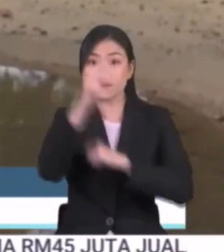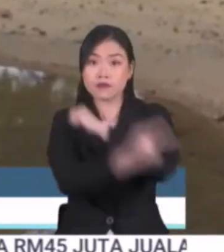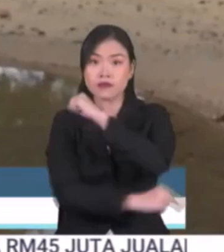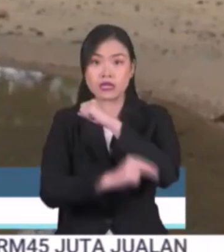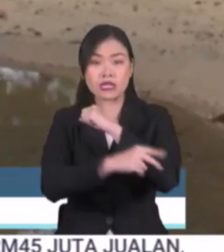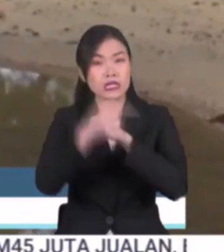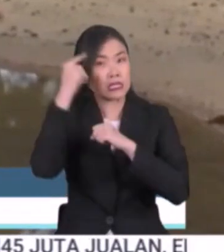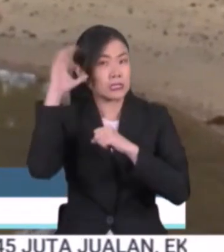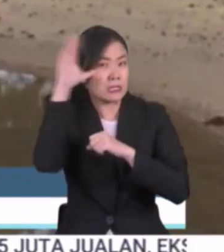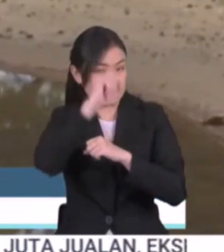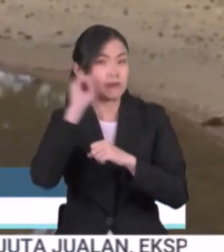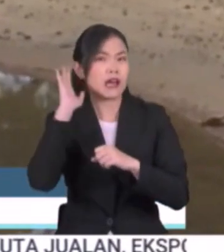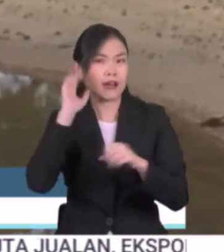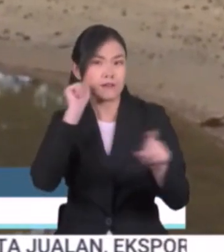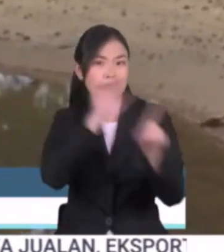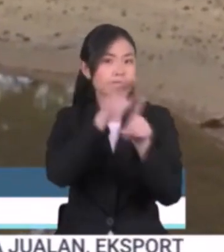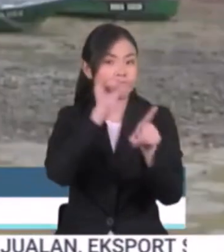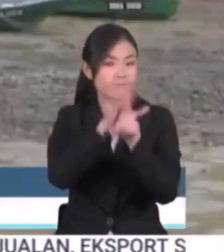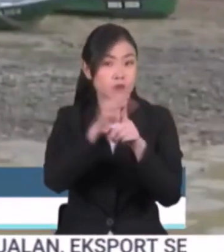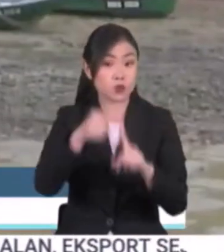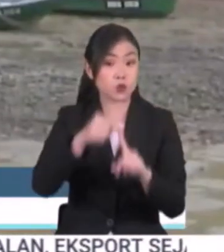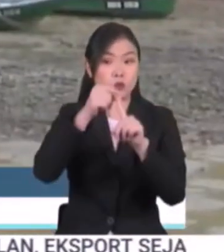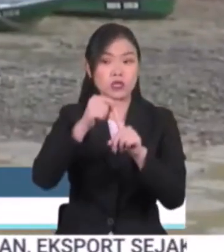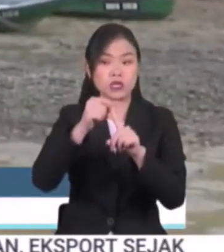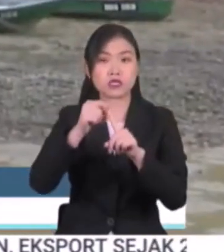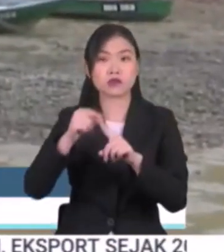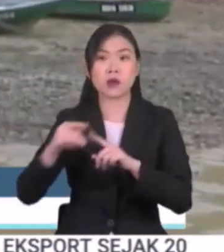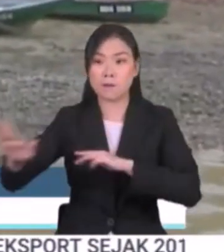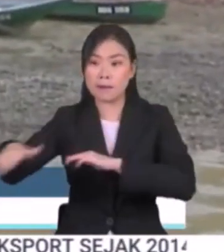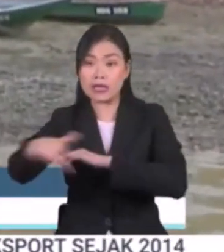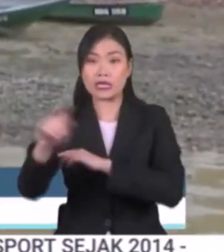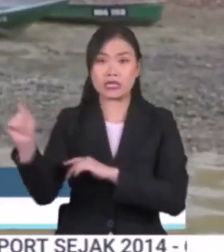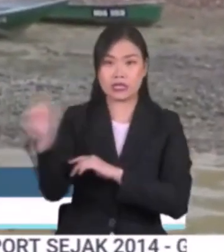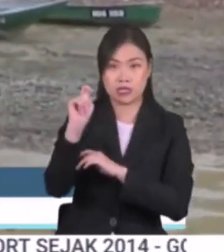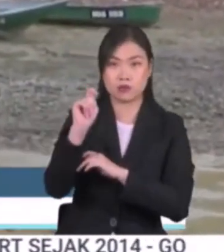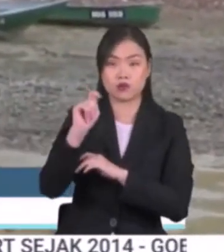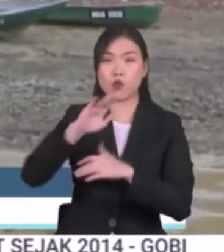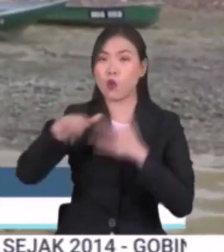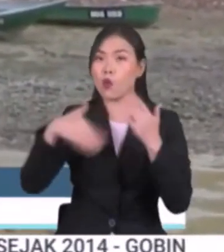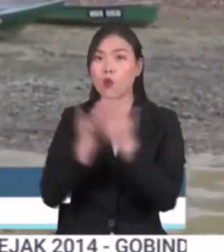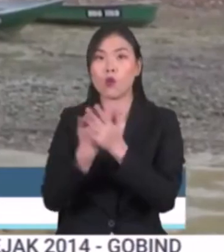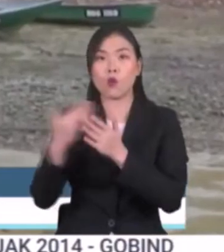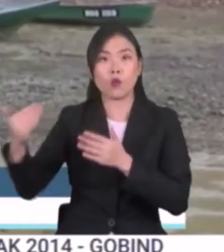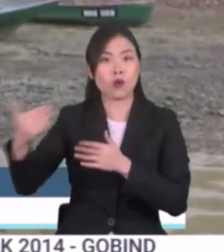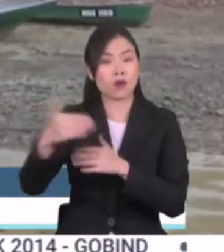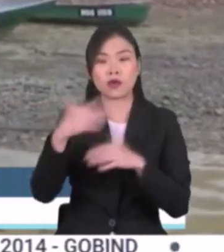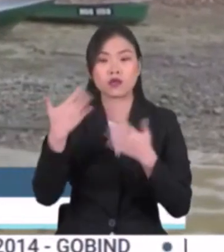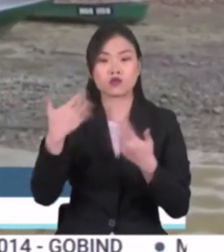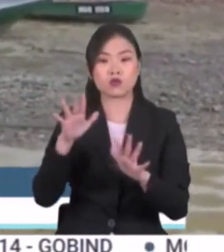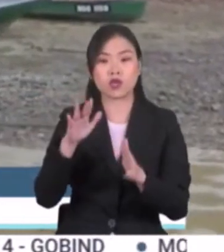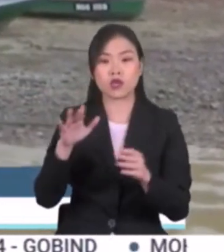Bagi negeri-negeri yang dijangka terjejas, khususnya di pantai timur, stok ikan bakal dibekalkan dari negeri-negeri utara.